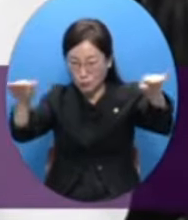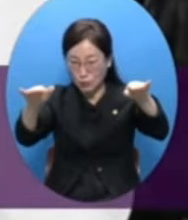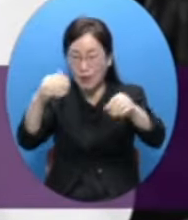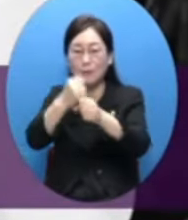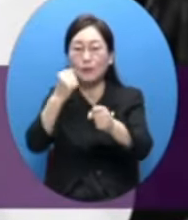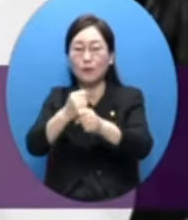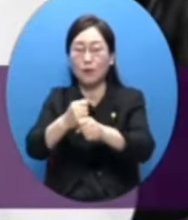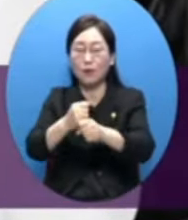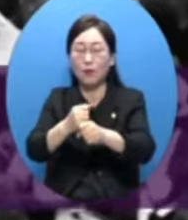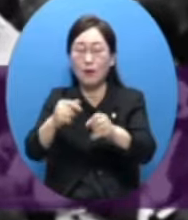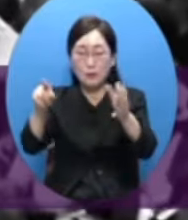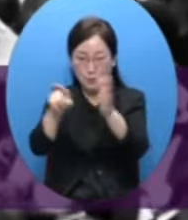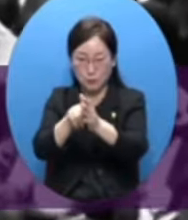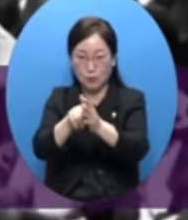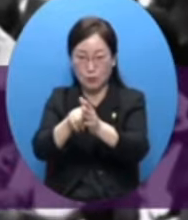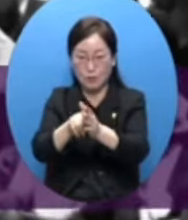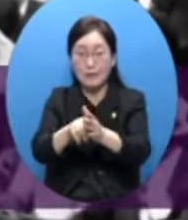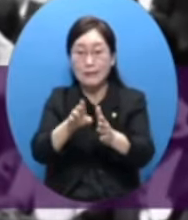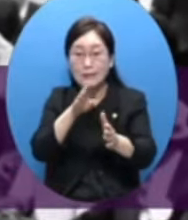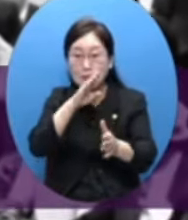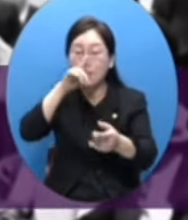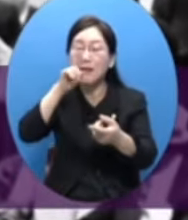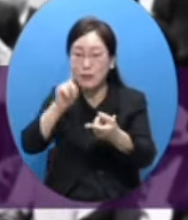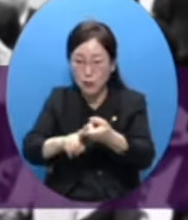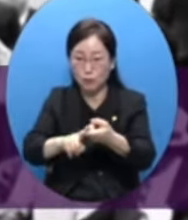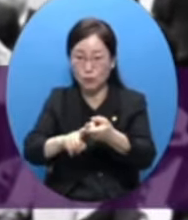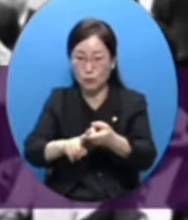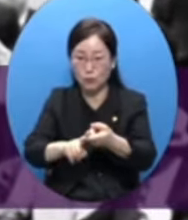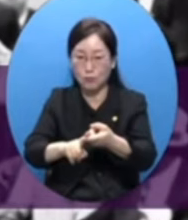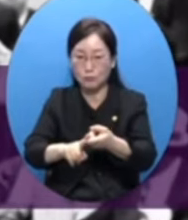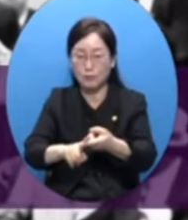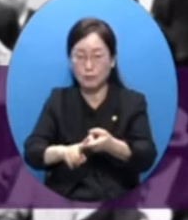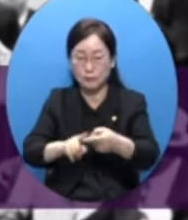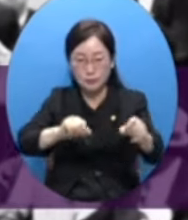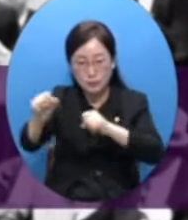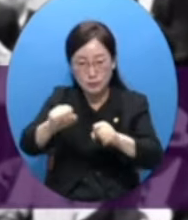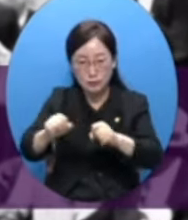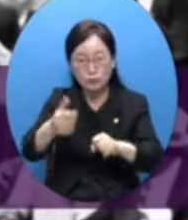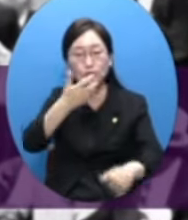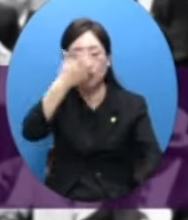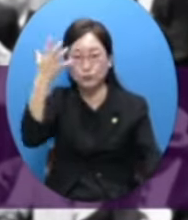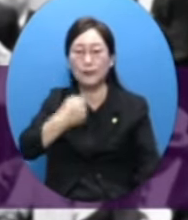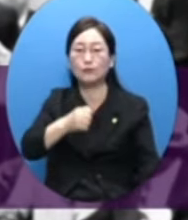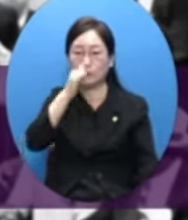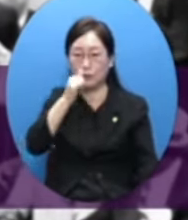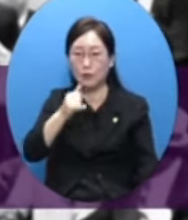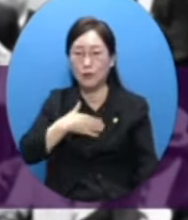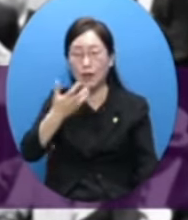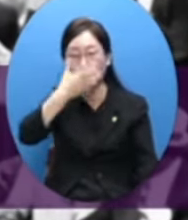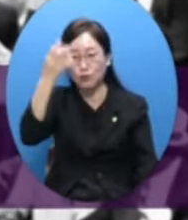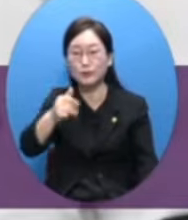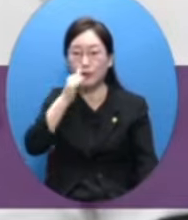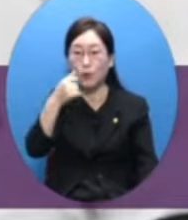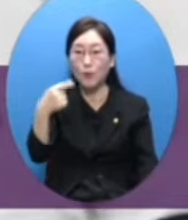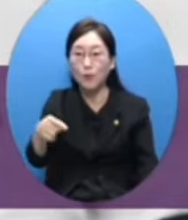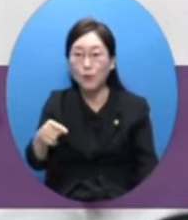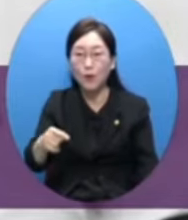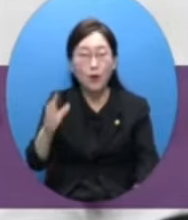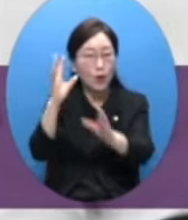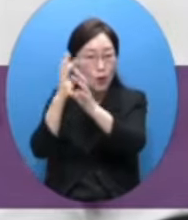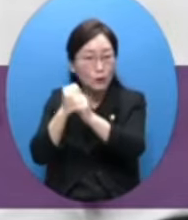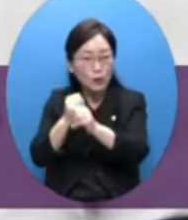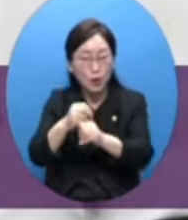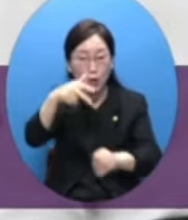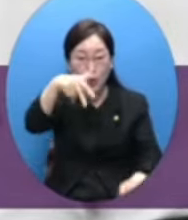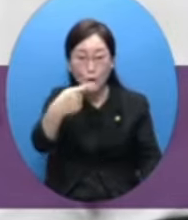신조의 진정한 의미를 실현해낼 것이라는 꿈입니다. 나에게 꿈이 있습니다. 언젠가는